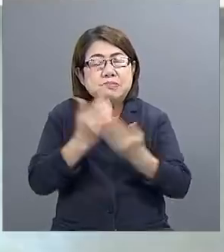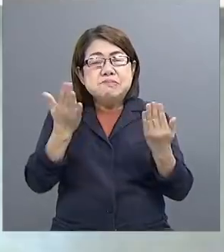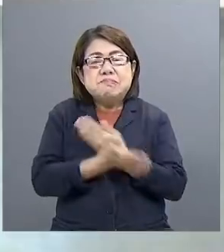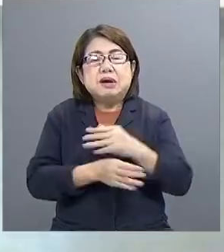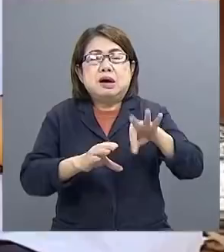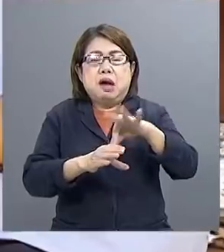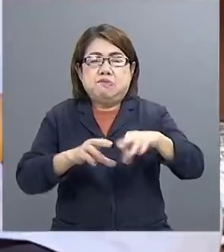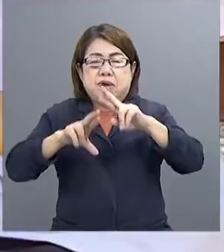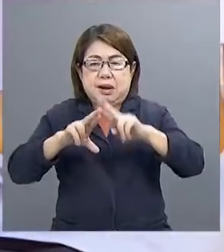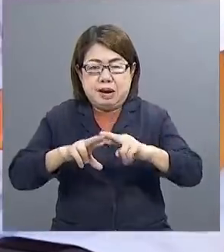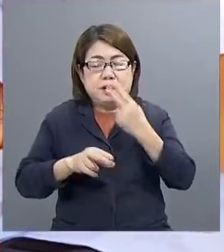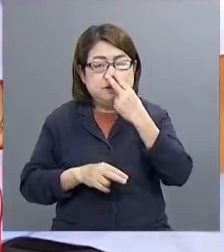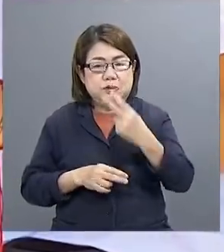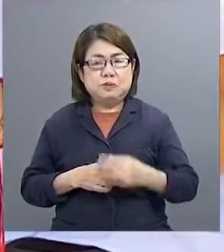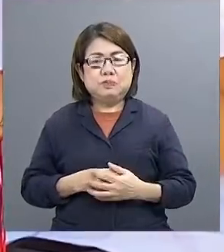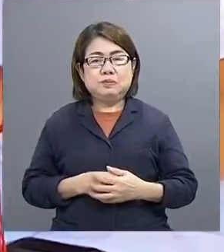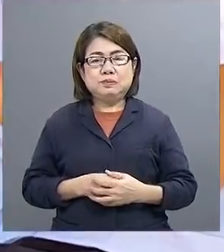ไรไปชมกันเลยค่ะอ่ะ